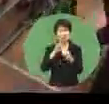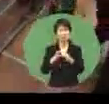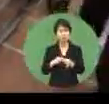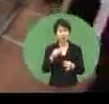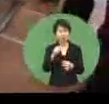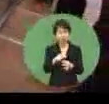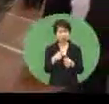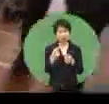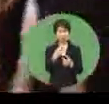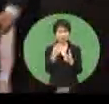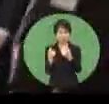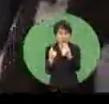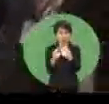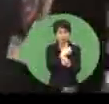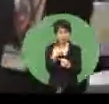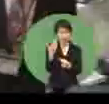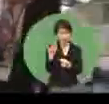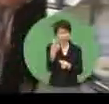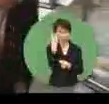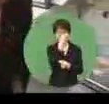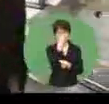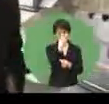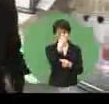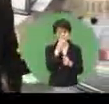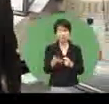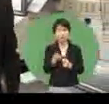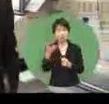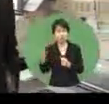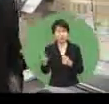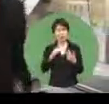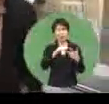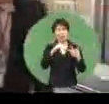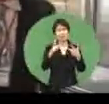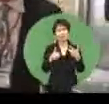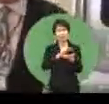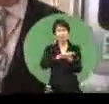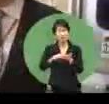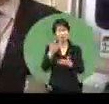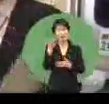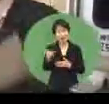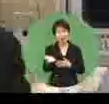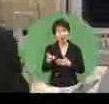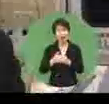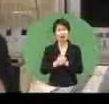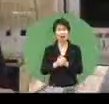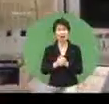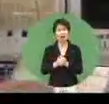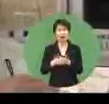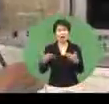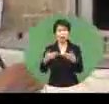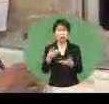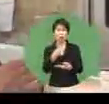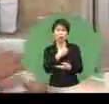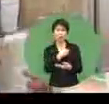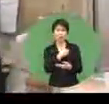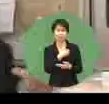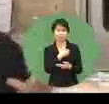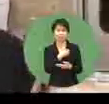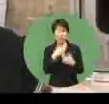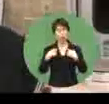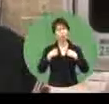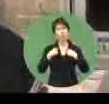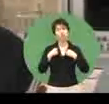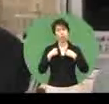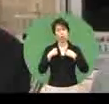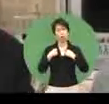まずチェックをさせていただいて、あとは施設がきれいに保たれているかどうか、それから従業員さんの服装です